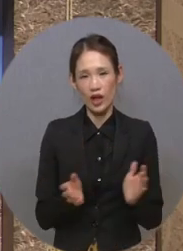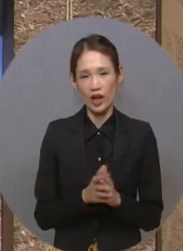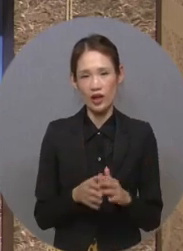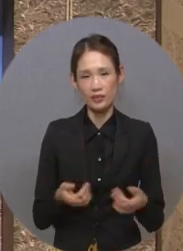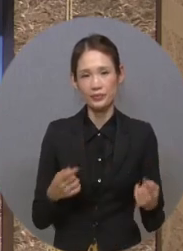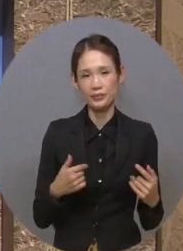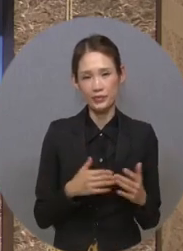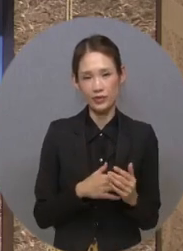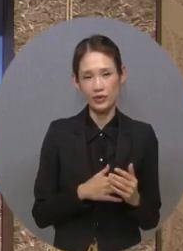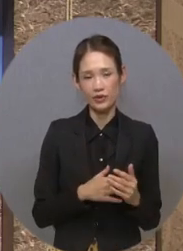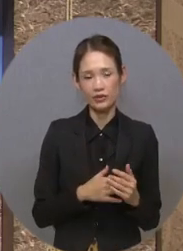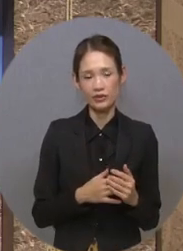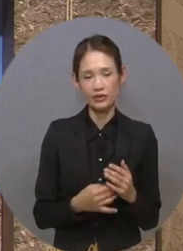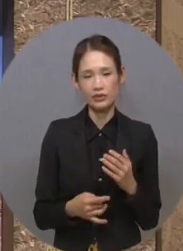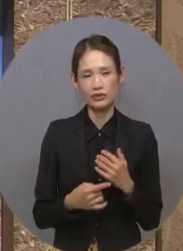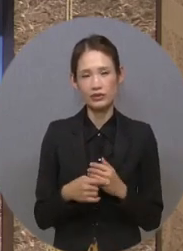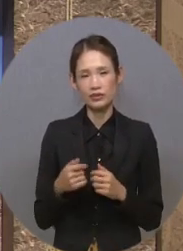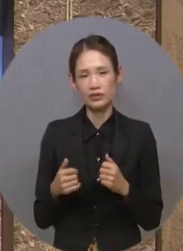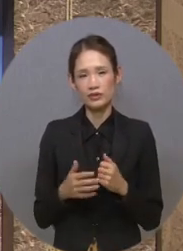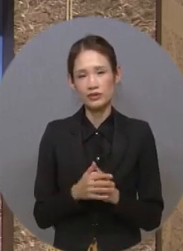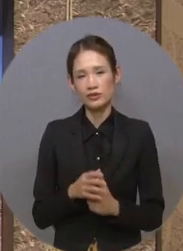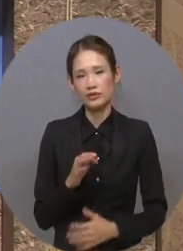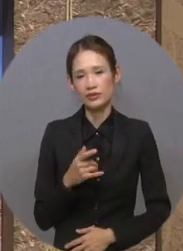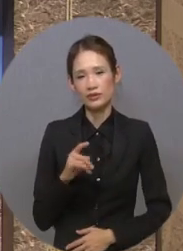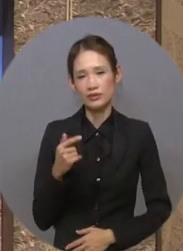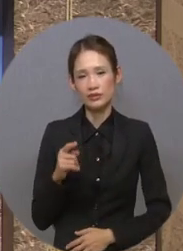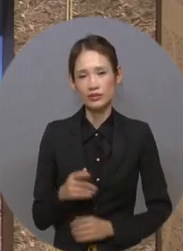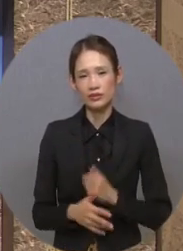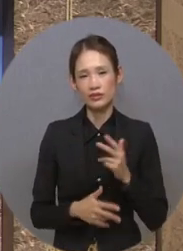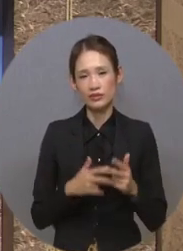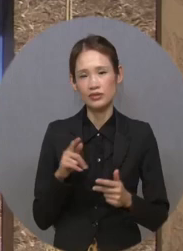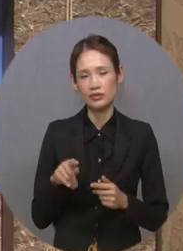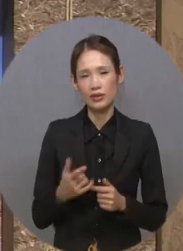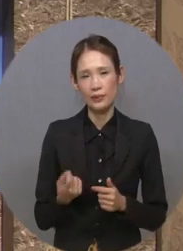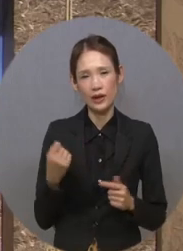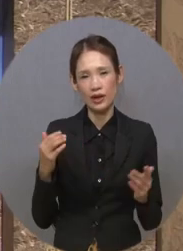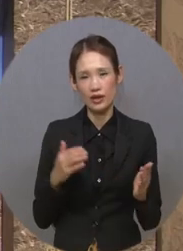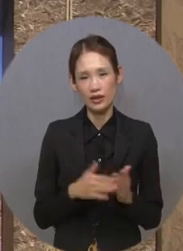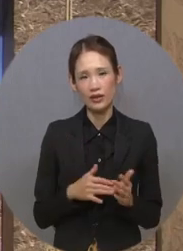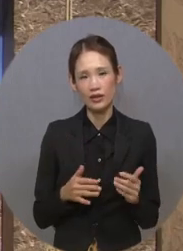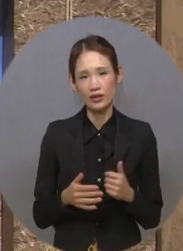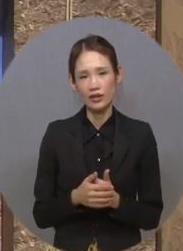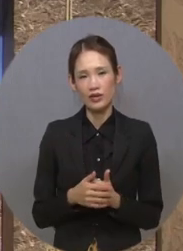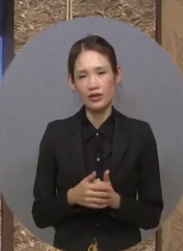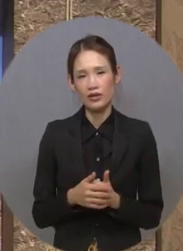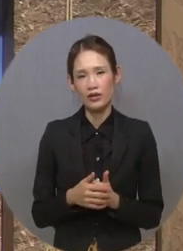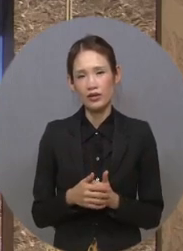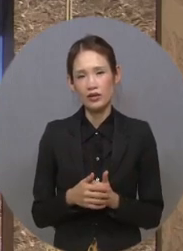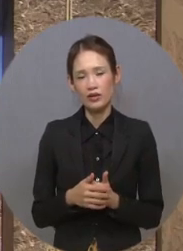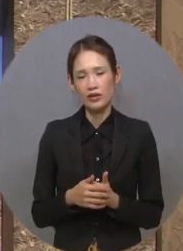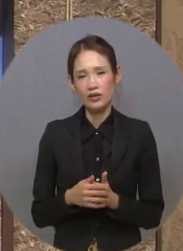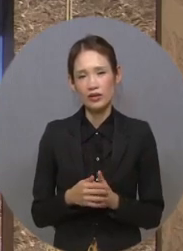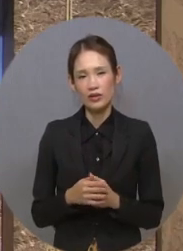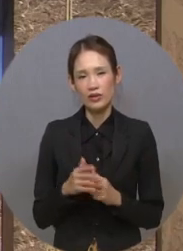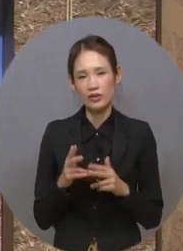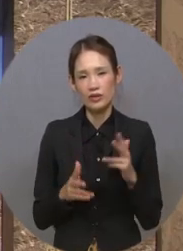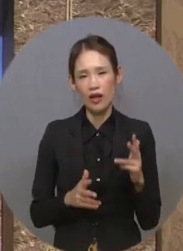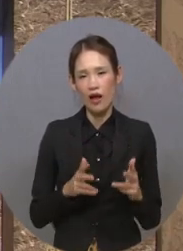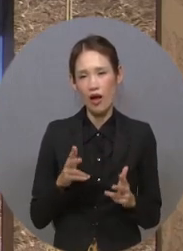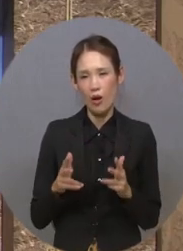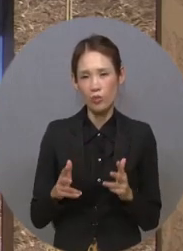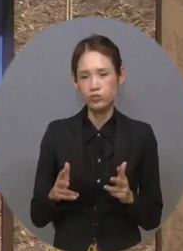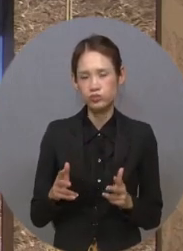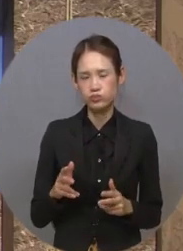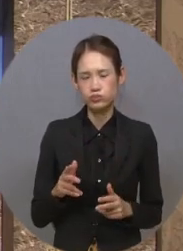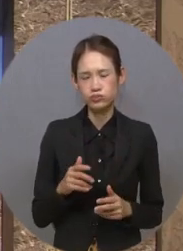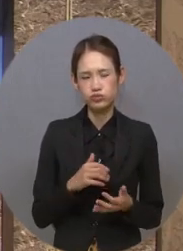가동이 다 되고 있고 예. 은남 산업단지도 이제 곧 되고요. 그 뭐 테크노밸리 뭐 이런 게 지금 사업들이 지금